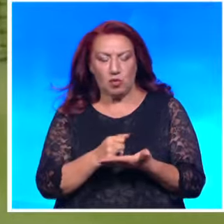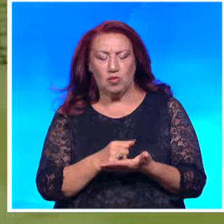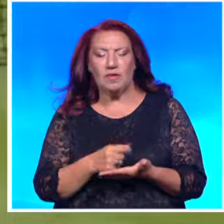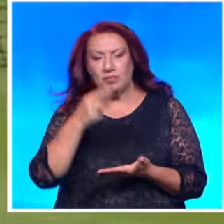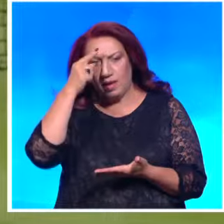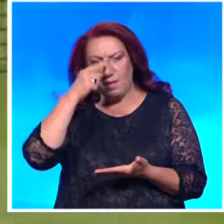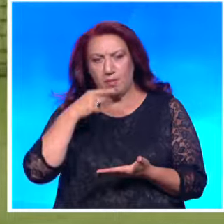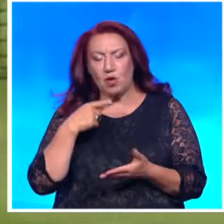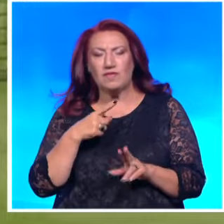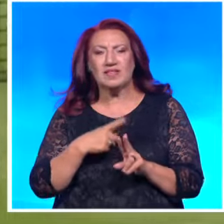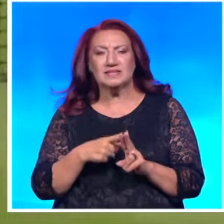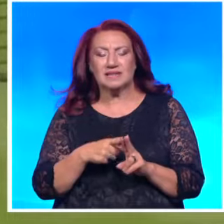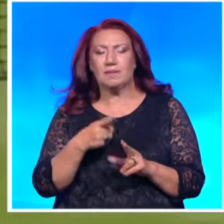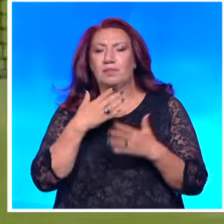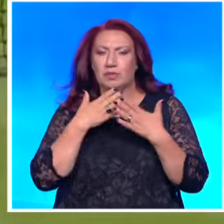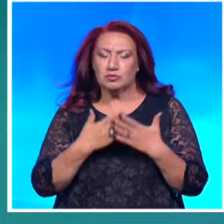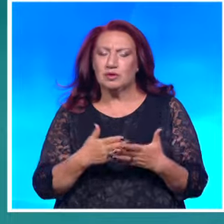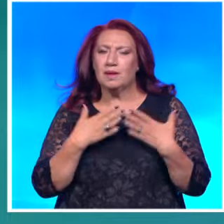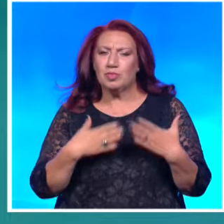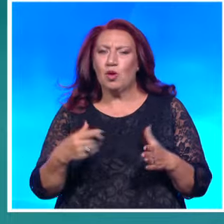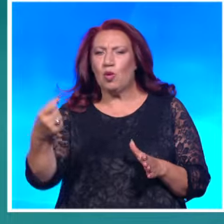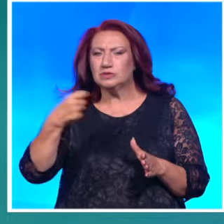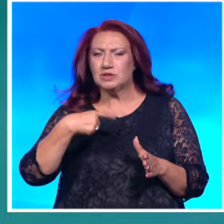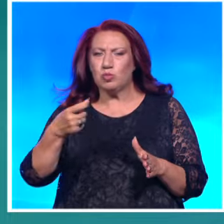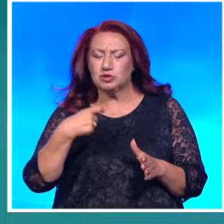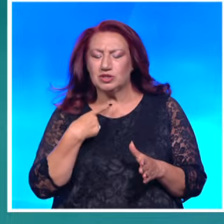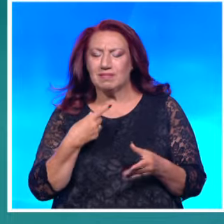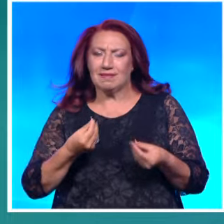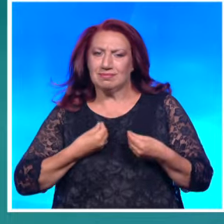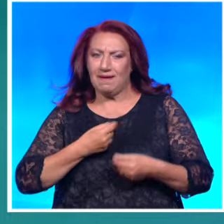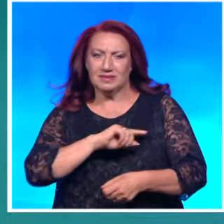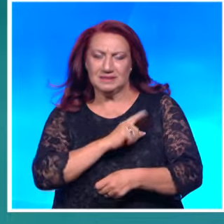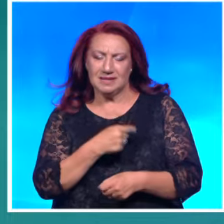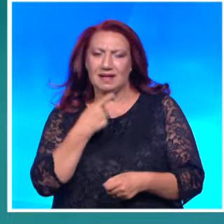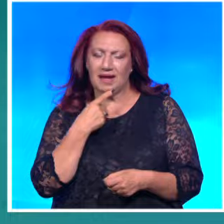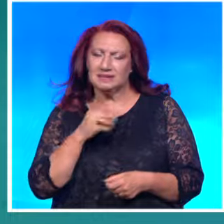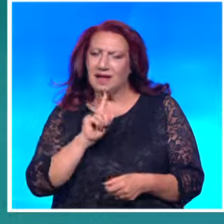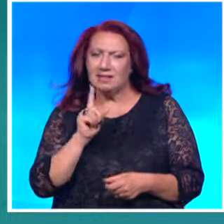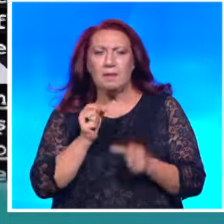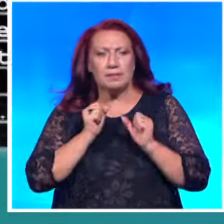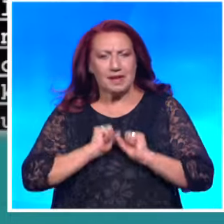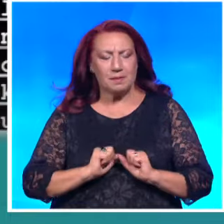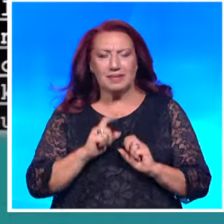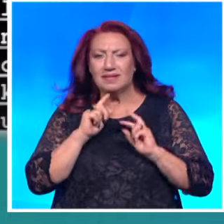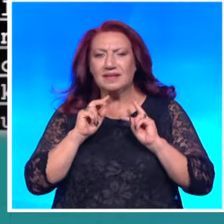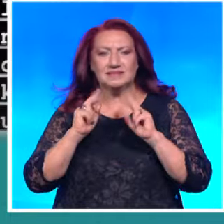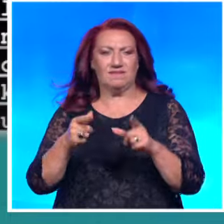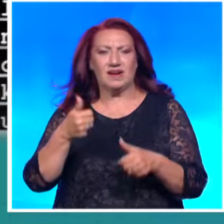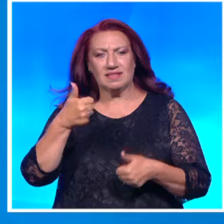Григор благодари за многобройните окуражаващи съобщения и заяви, че няма търпение да се завърне на корта.